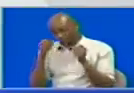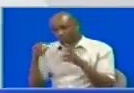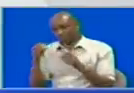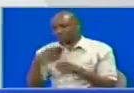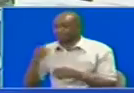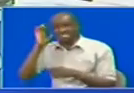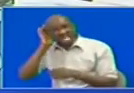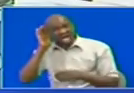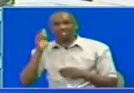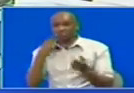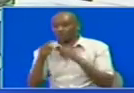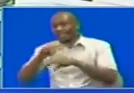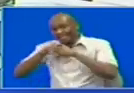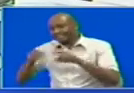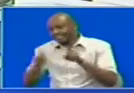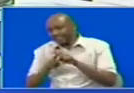sisikii accent?